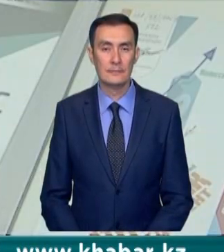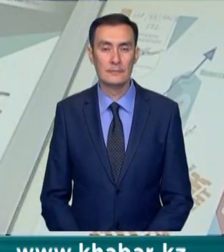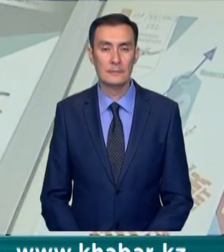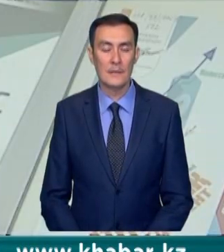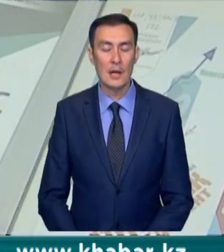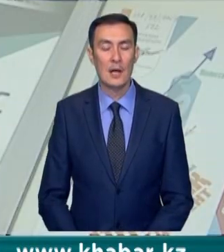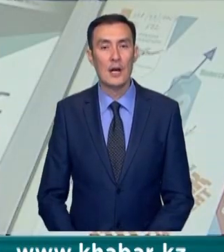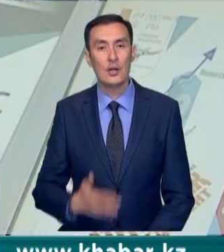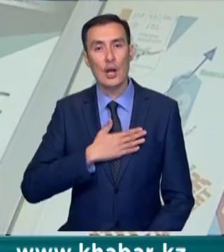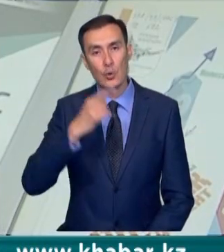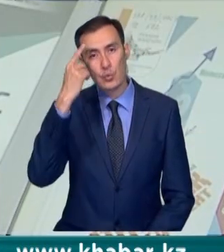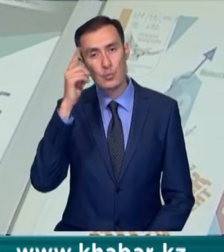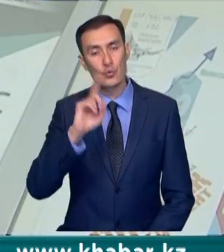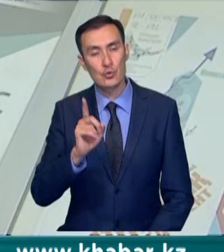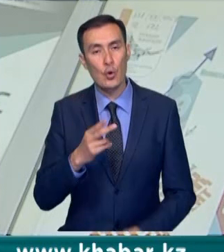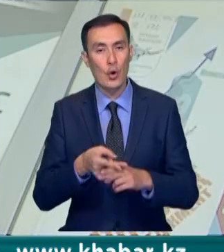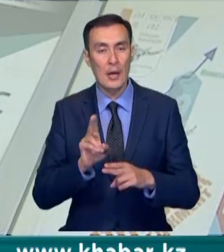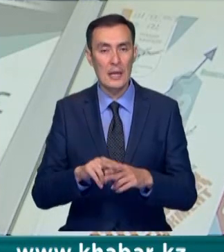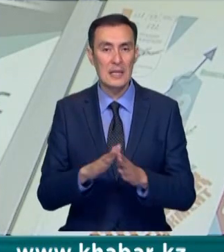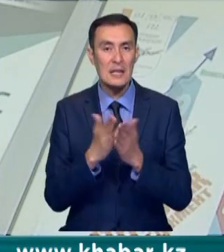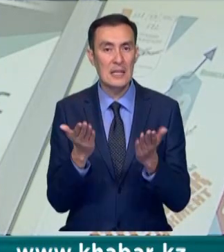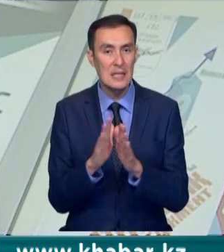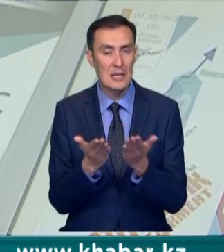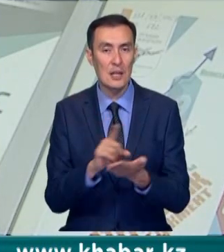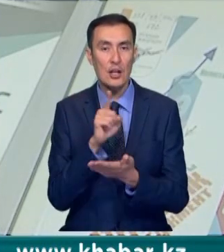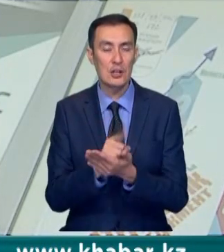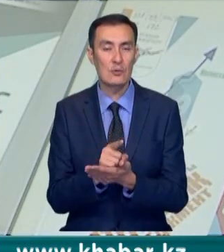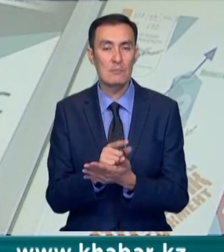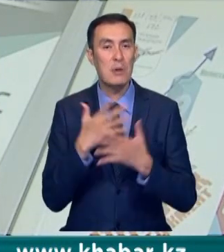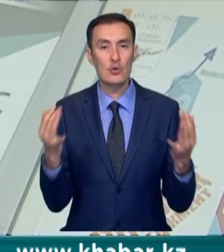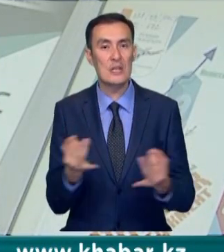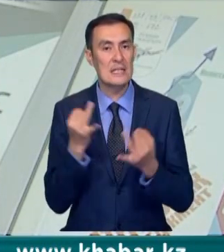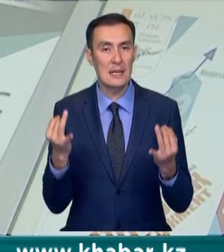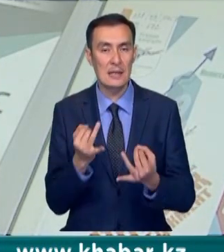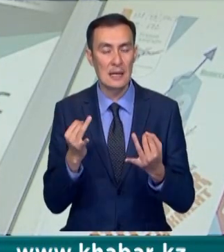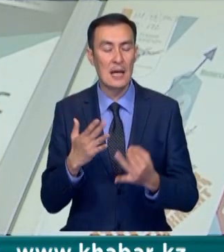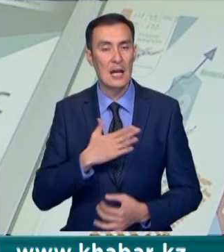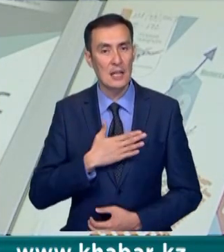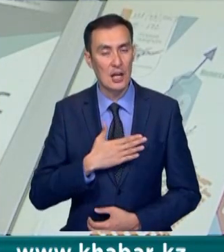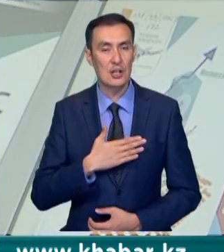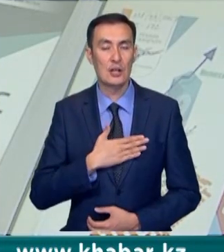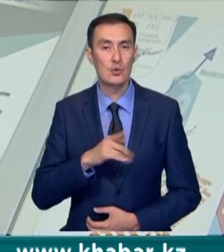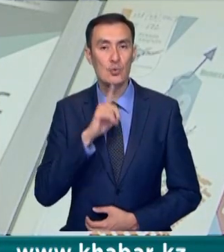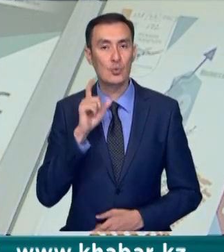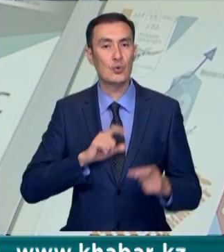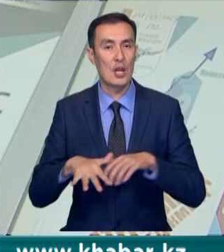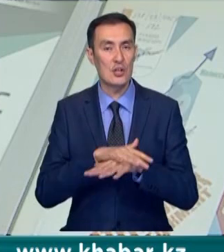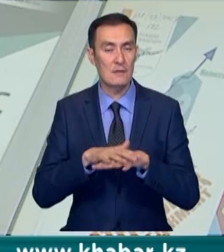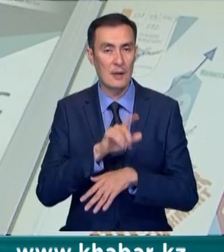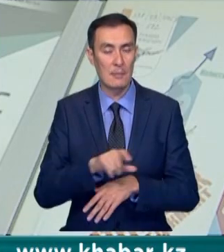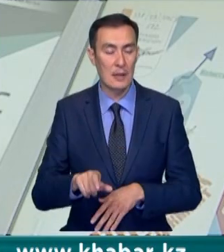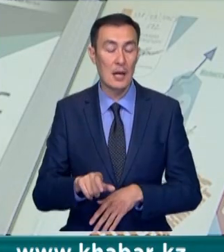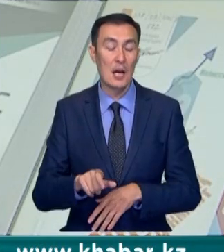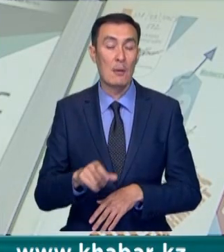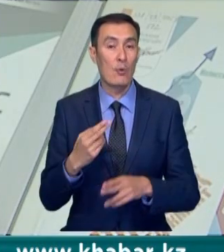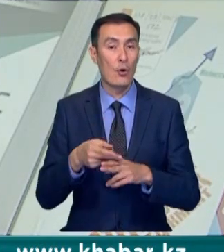Я думаю, что эти книги должны вызывать большой интерес нашего студенчества, так как